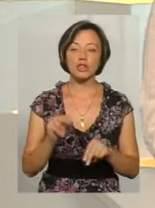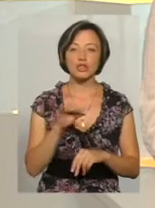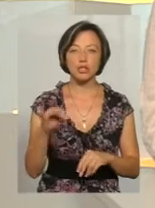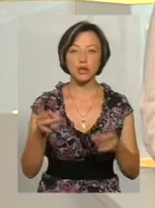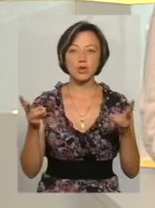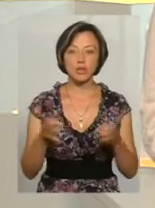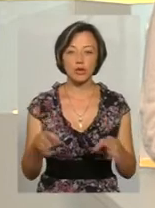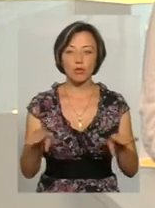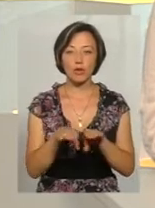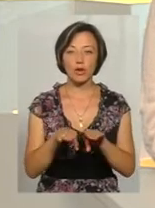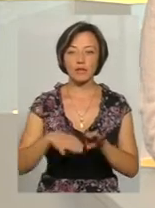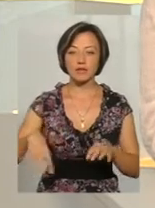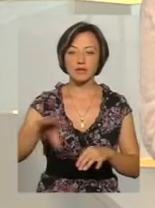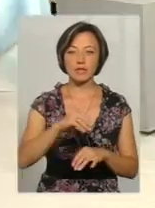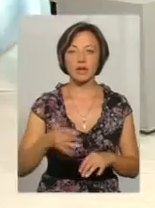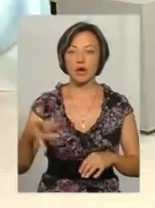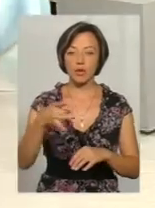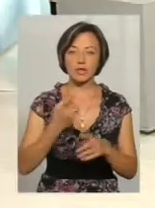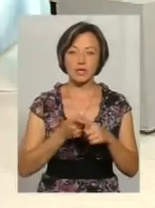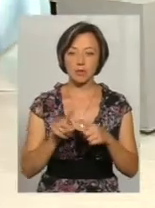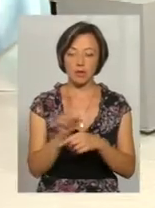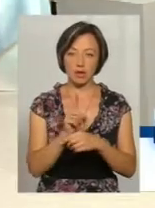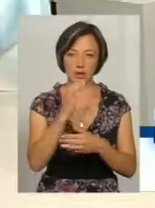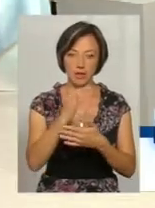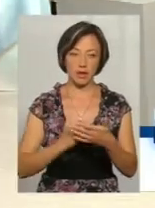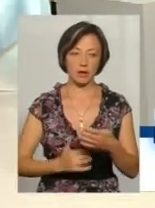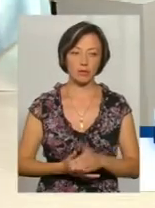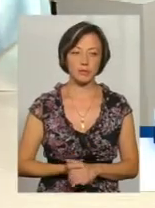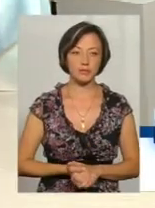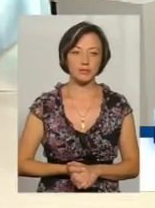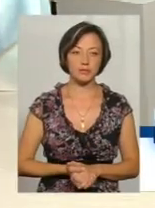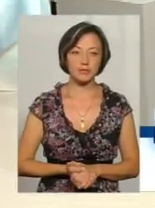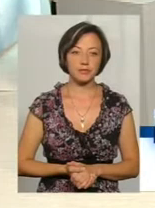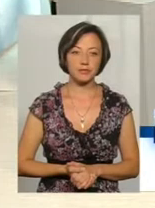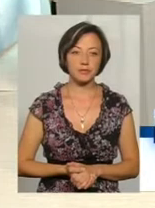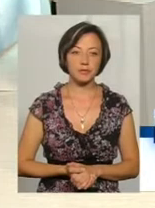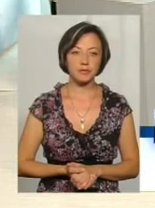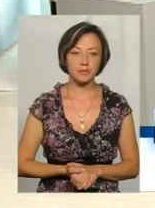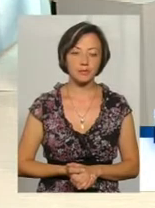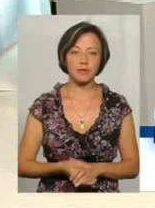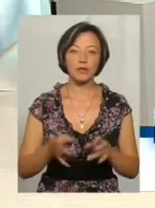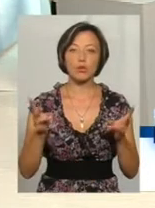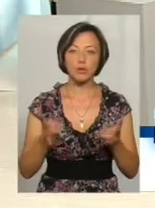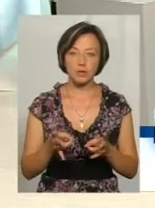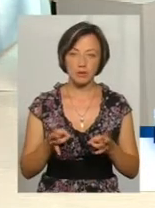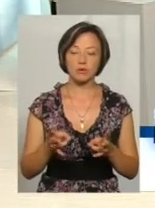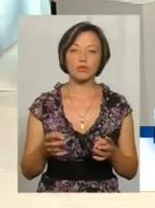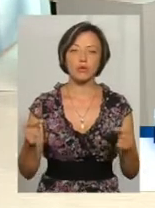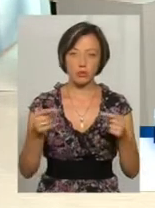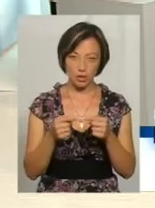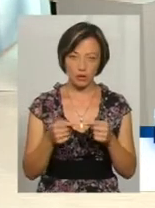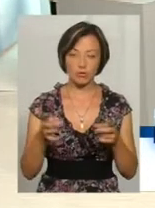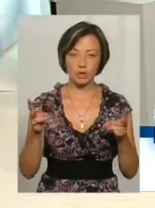доцільно порівнювати всі регіони за цими критеріями? Прошу їх ще раз озвучити. Доцільно. Однозначно, тому